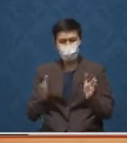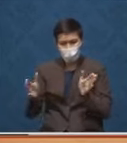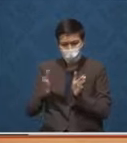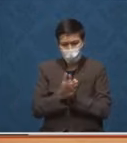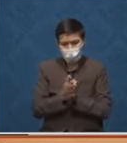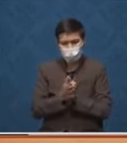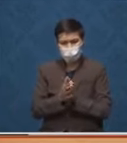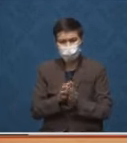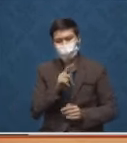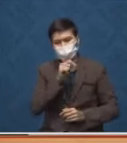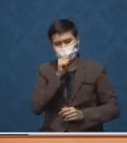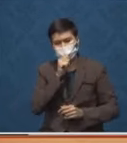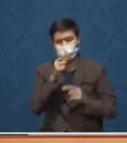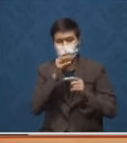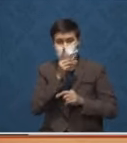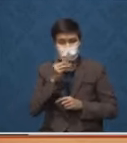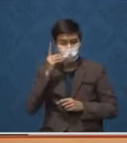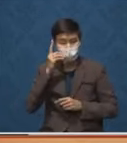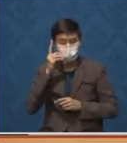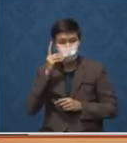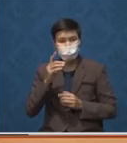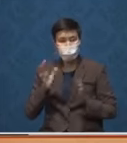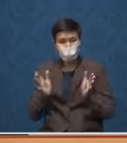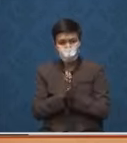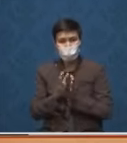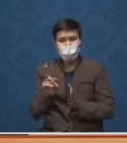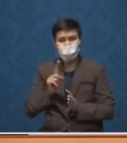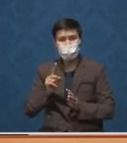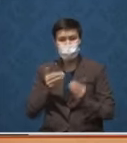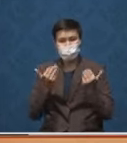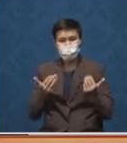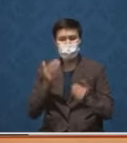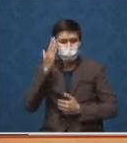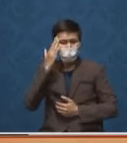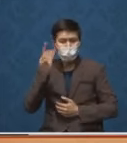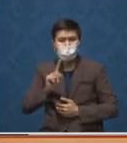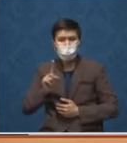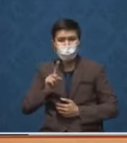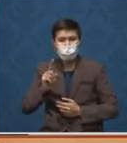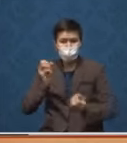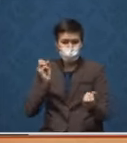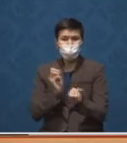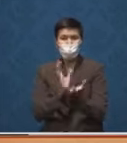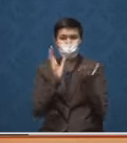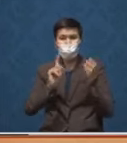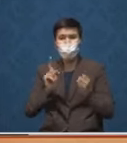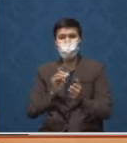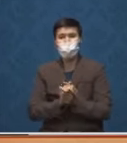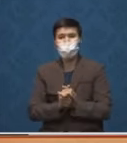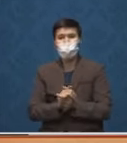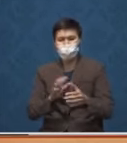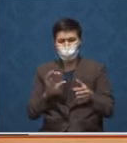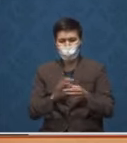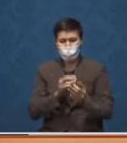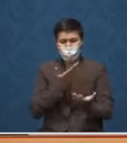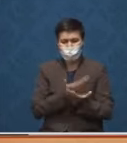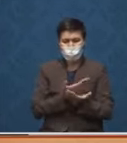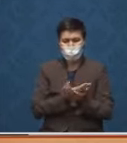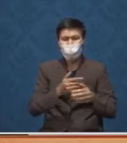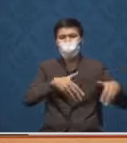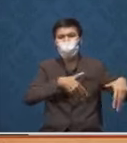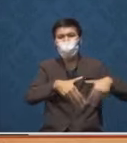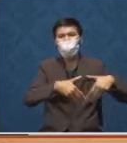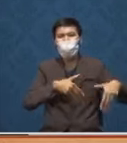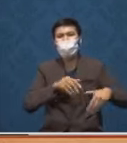Dtac กันจริงๆนะคะ เราทราบกันดีว่ามันจะส่งผลกระทบโดยตรงต่อค่าครองชีพของประชาชนซึ่งตอนนี้ก็สูงมากอยู่